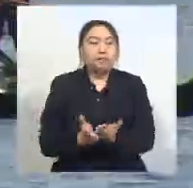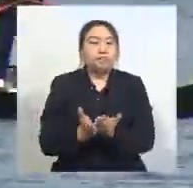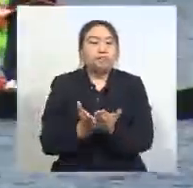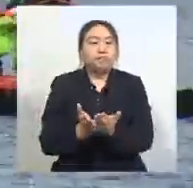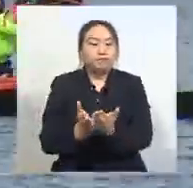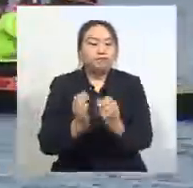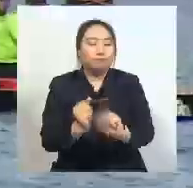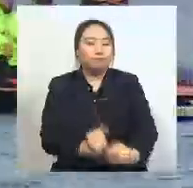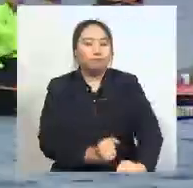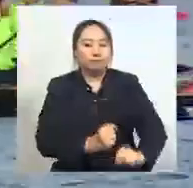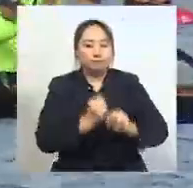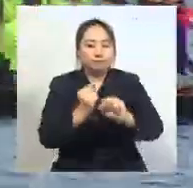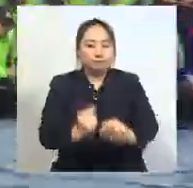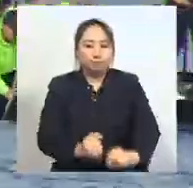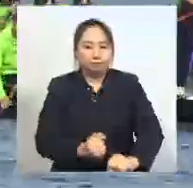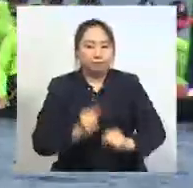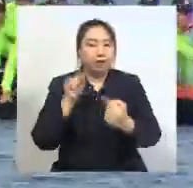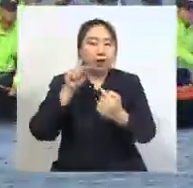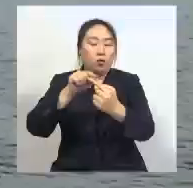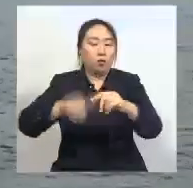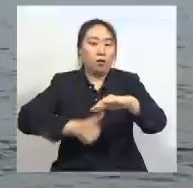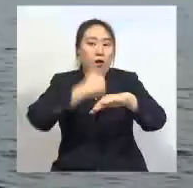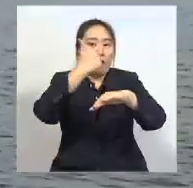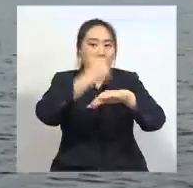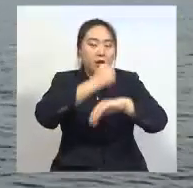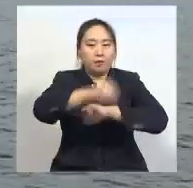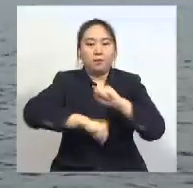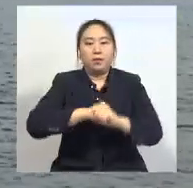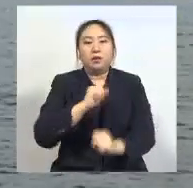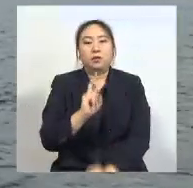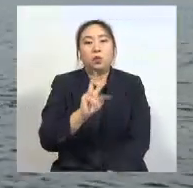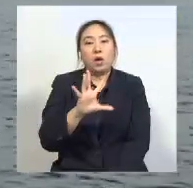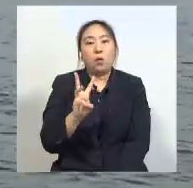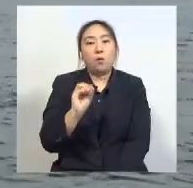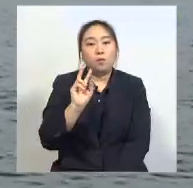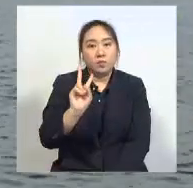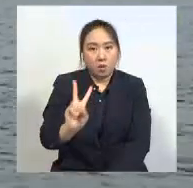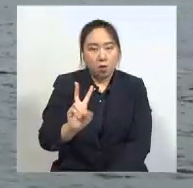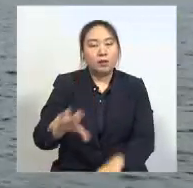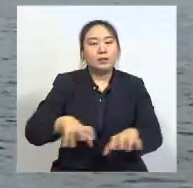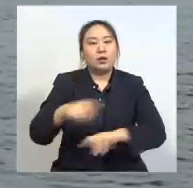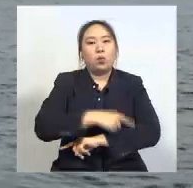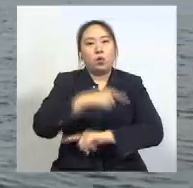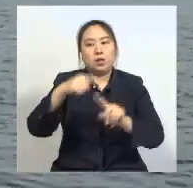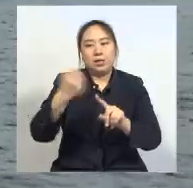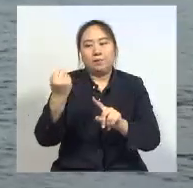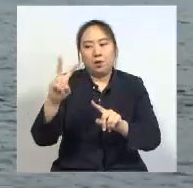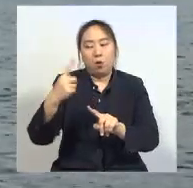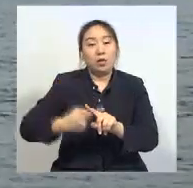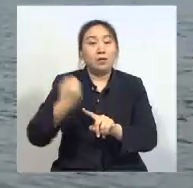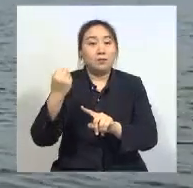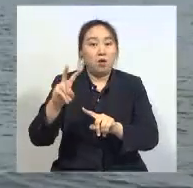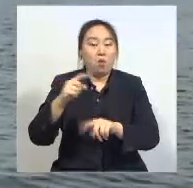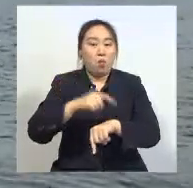ชลมารคเนื่องในพระราชพิธีบรมราชาภิเษกพุทธศักราช2562จะมีขึ้นในวันที่12ธันวาคมเวล